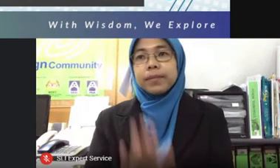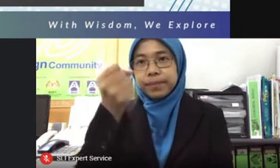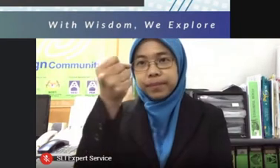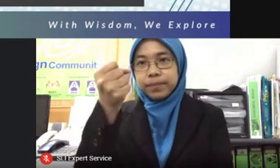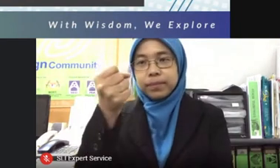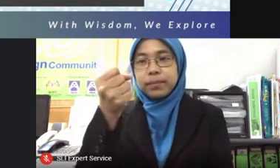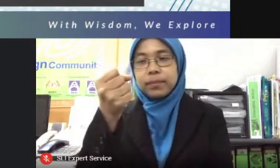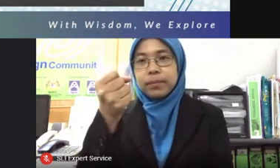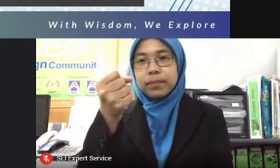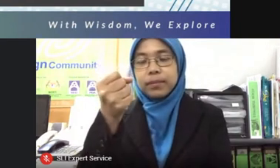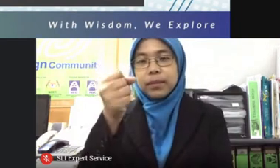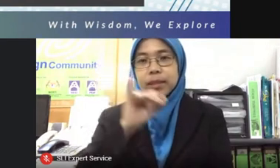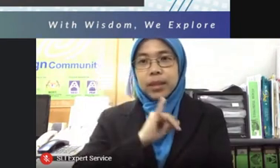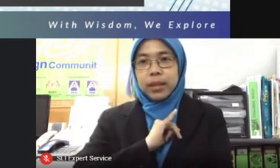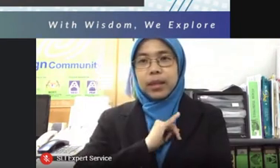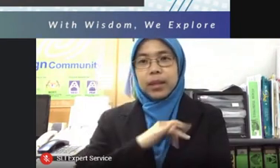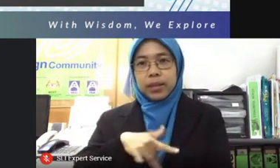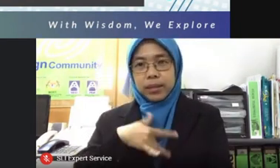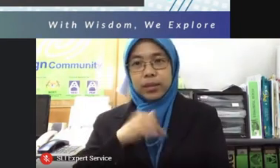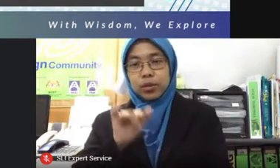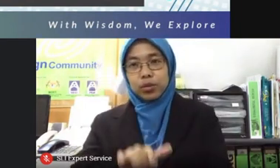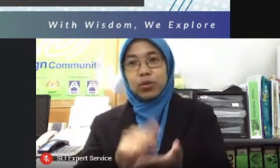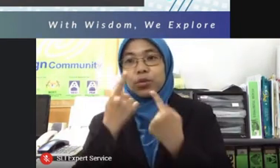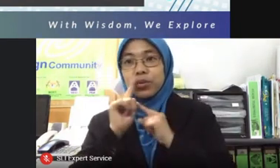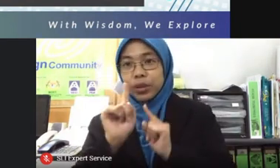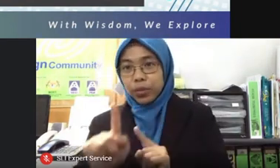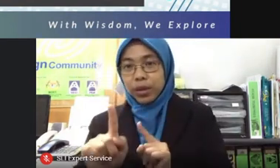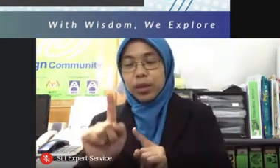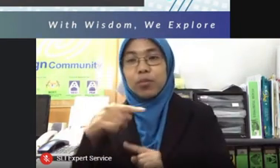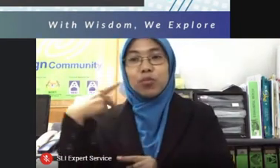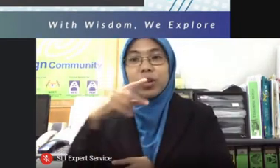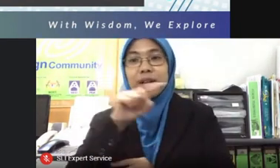Sebentar Puan Nana, saya kira dah menjawab persoalan Puan